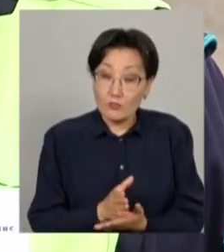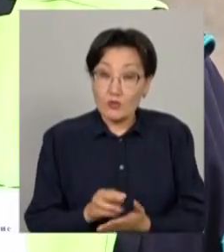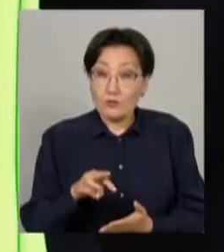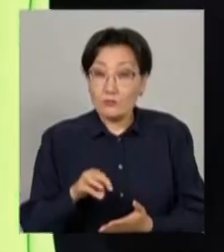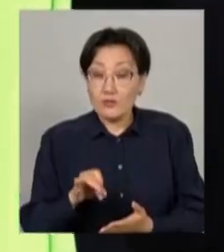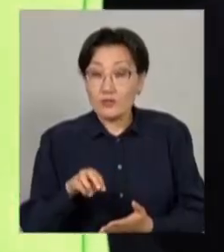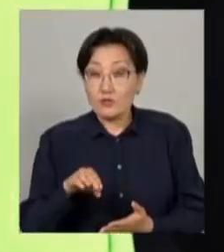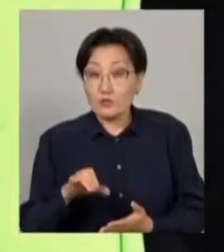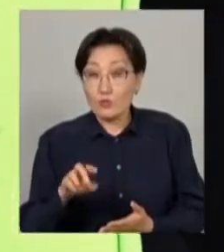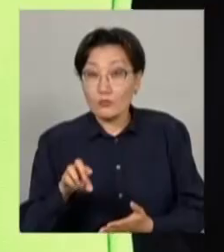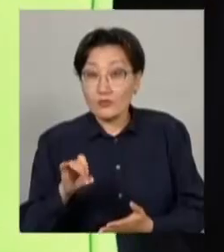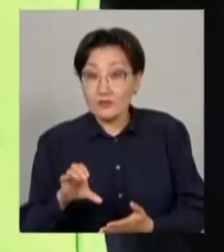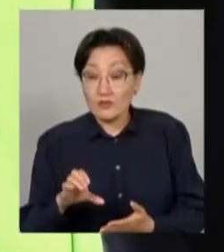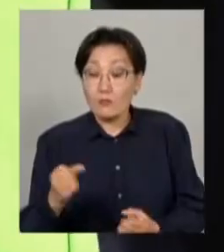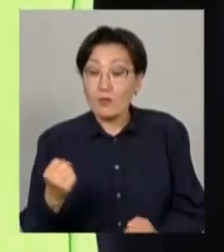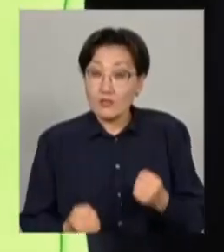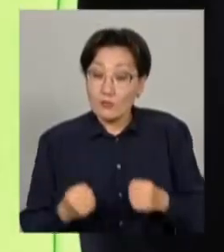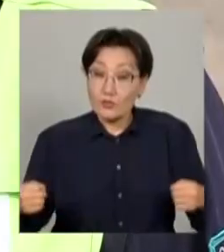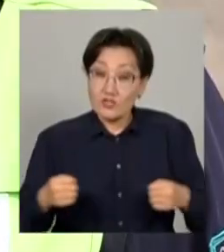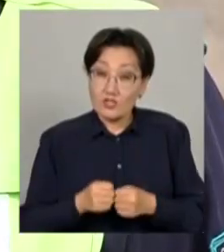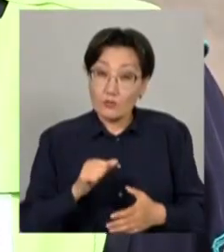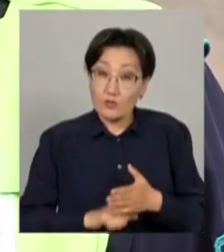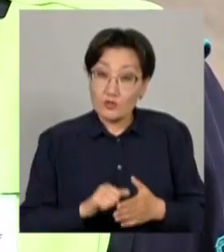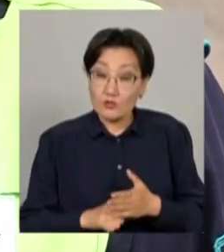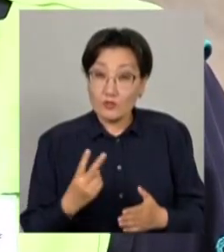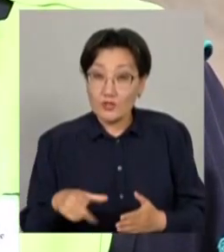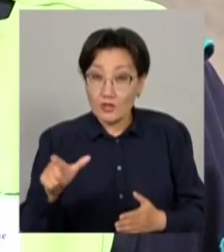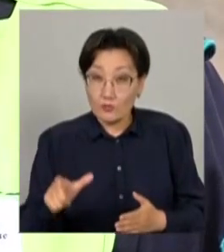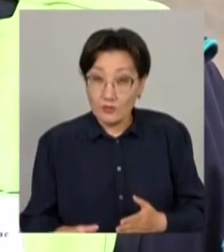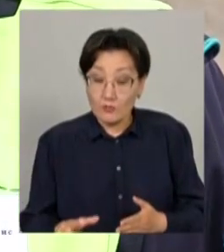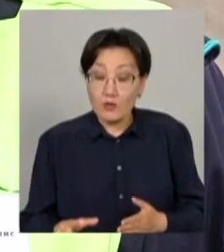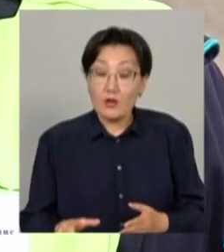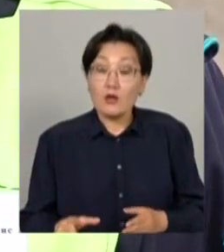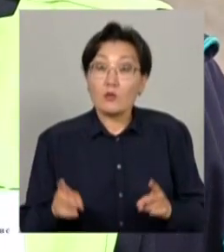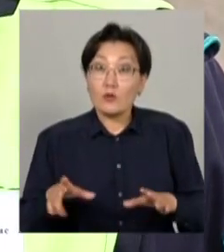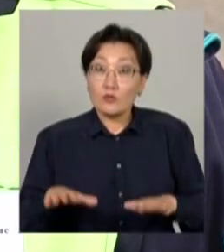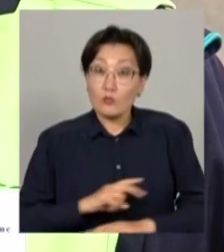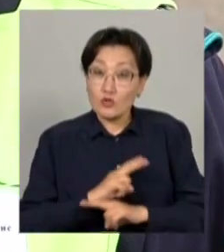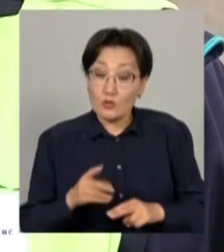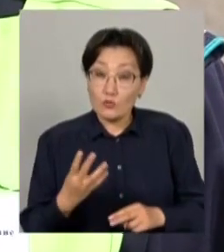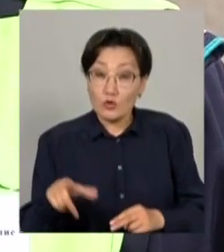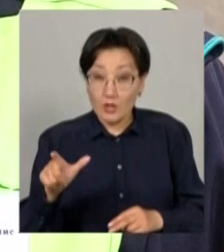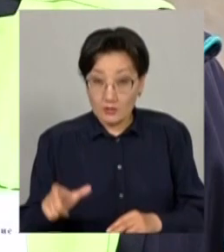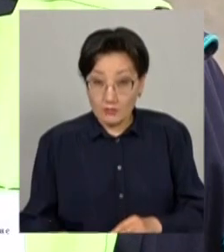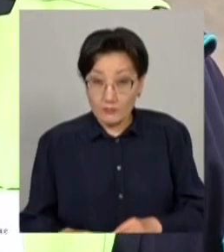Митсубиси Монтеро көлігімен соқтығысқан. Сол себепті екі адам орнында қаза тауып, төрт адам